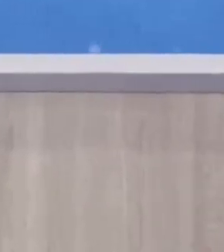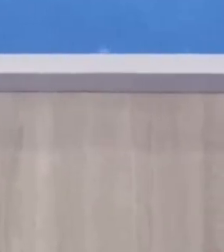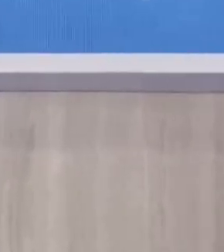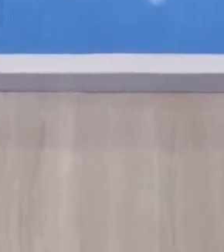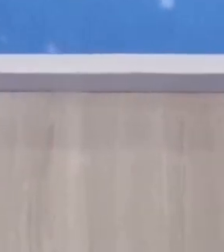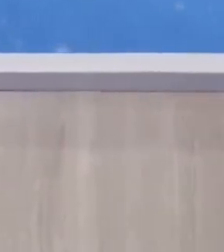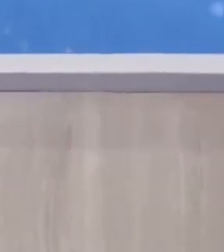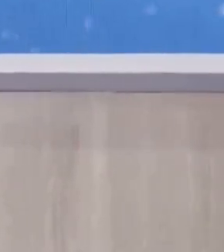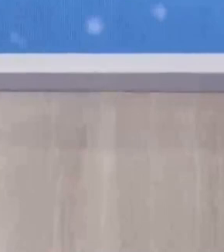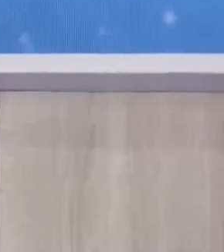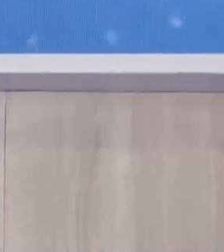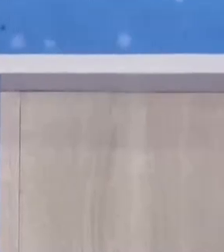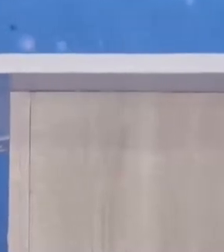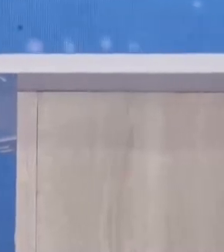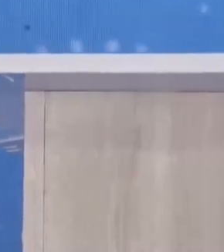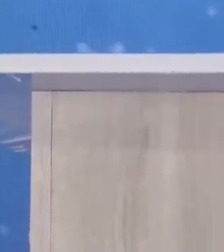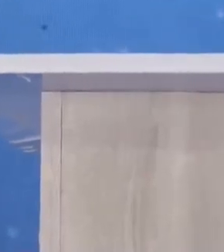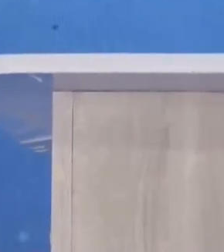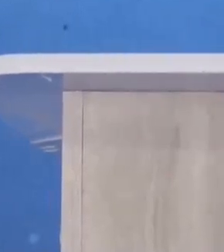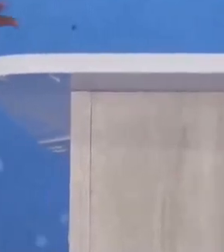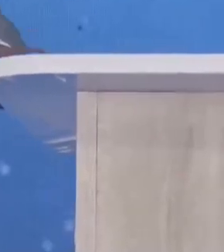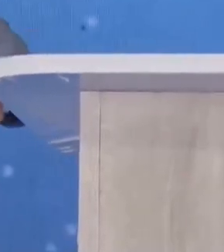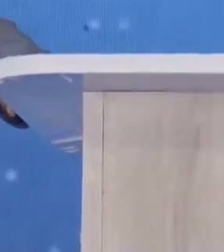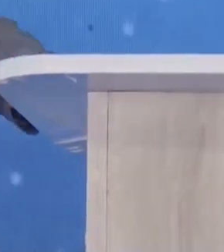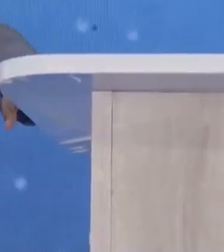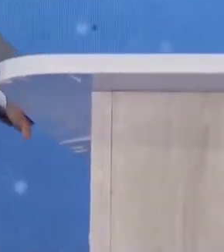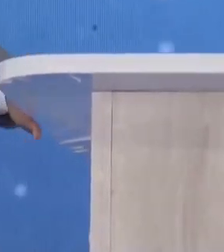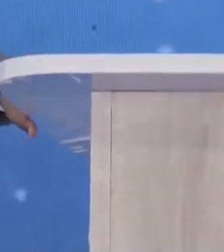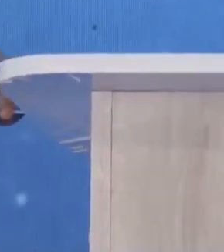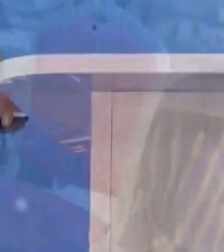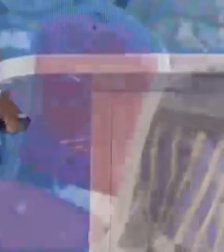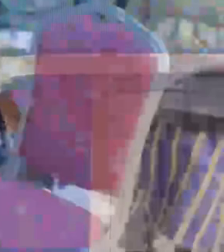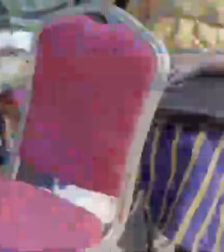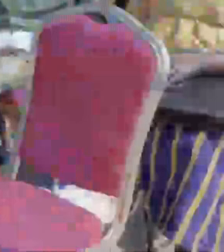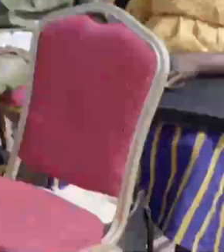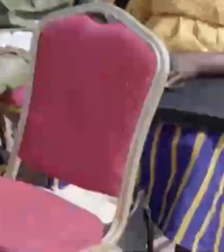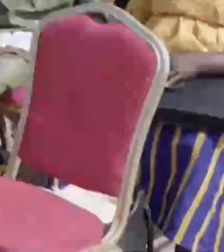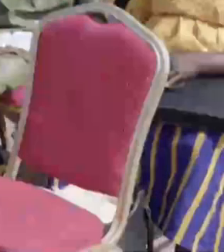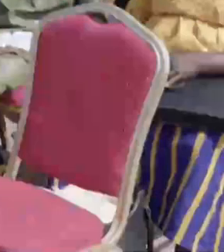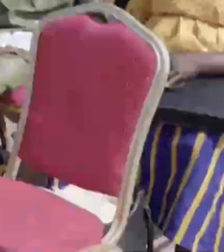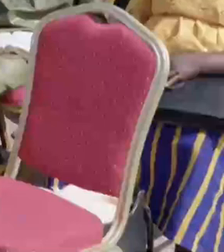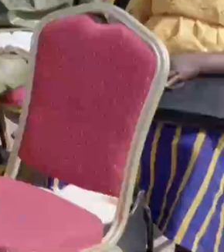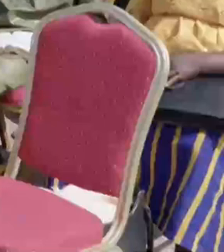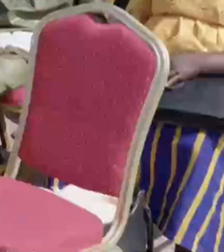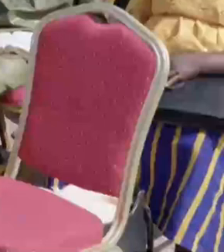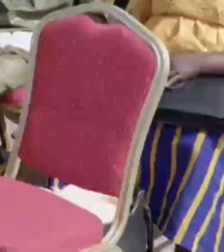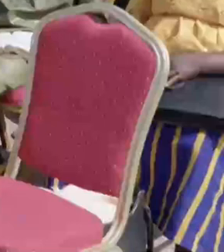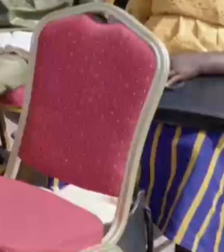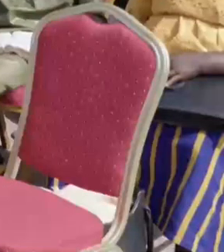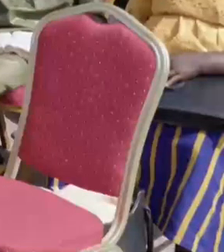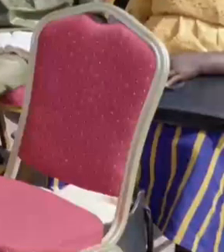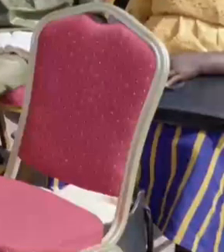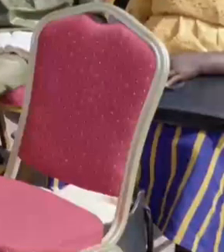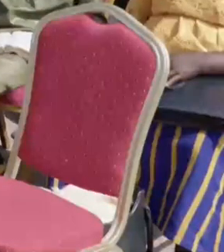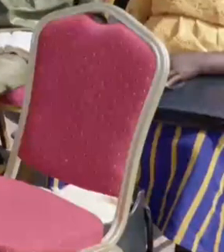La plupart des miracles de Christ, quand il était sur la terre, c'était parmi les Juifs. Il n'était pas sorti d'Israël, à moins quand il était